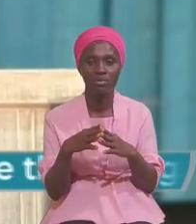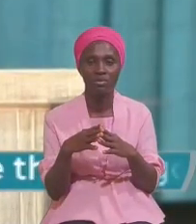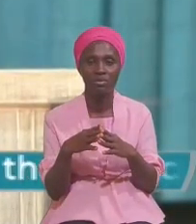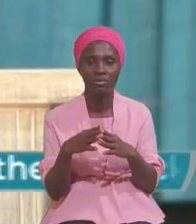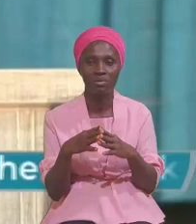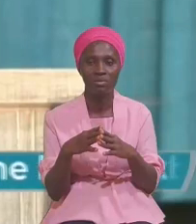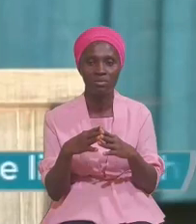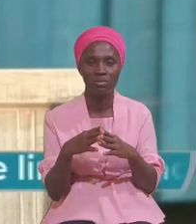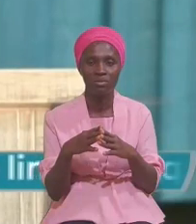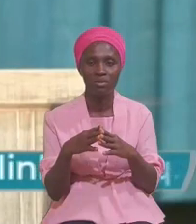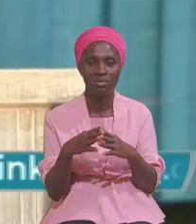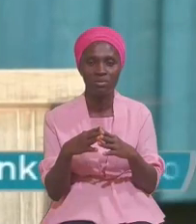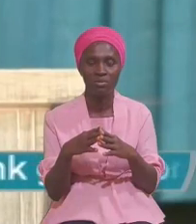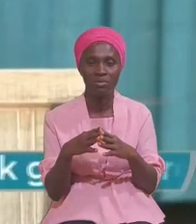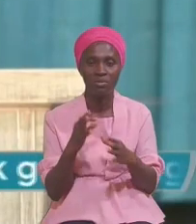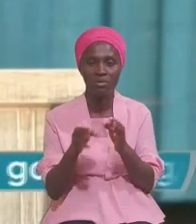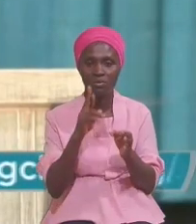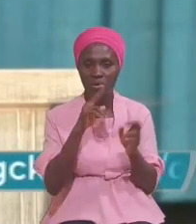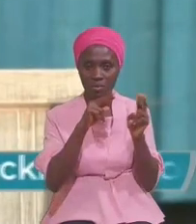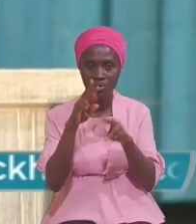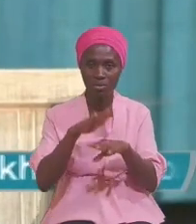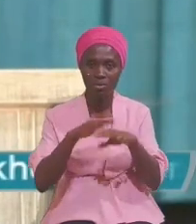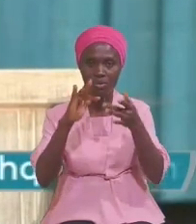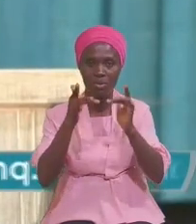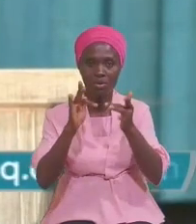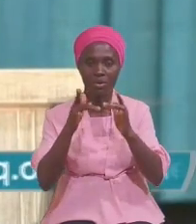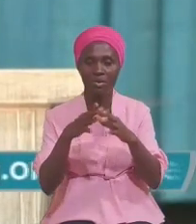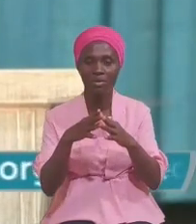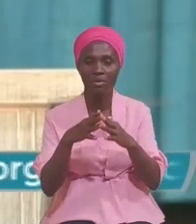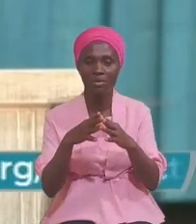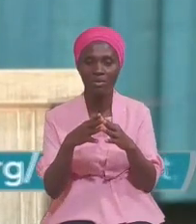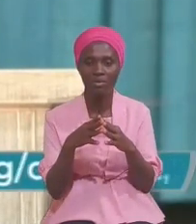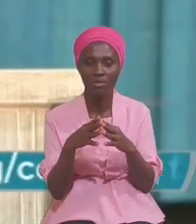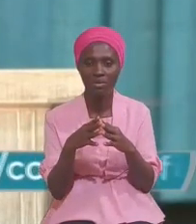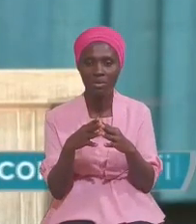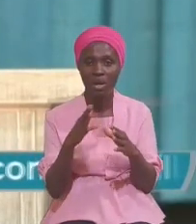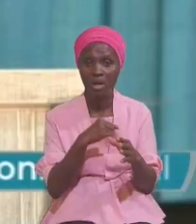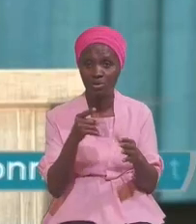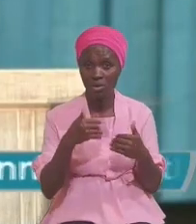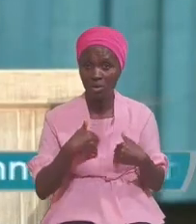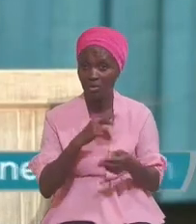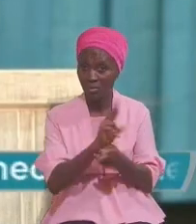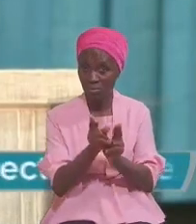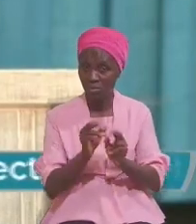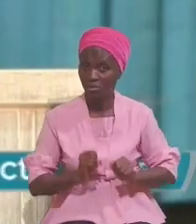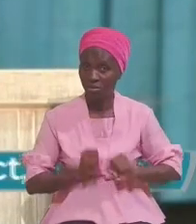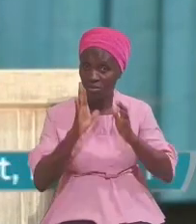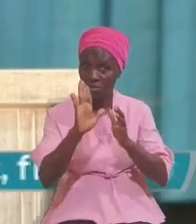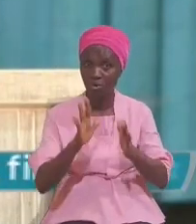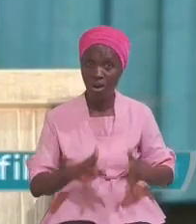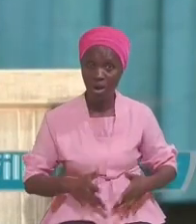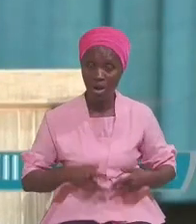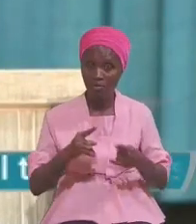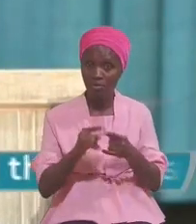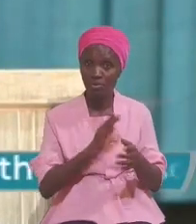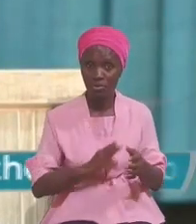je parle à tous ceux qui se connectent à ce programme et ceux qui viennent, mais venaient de donner leur vie au